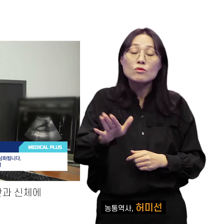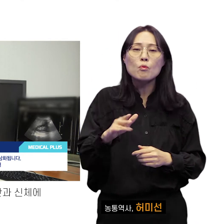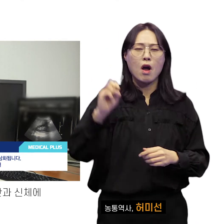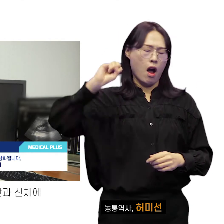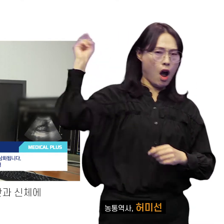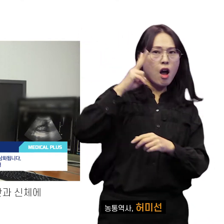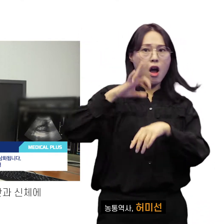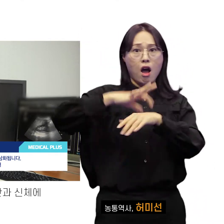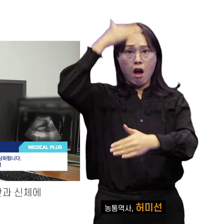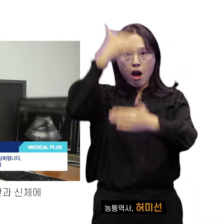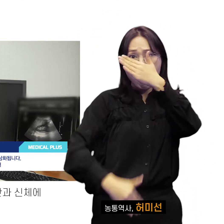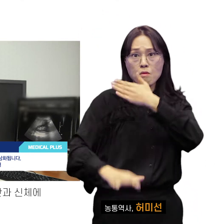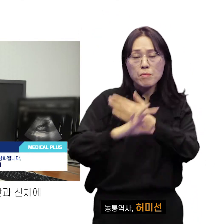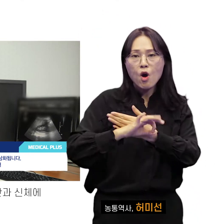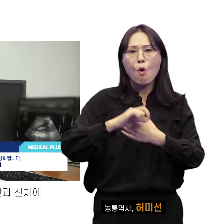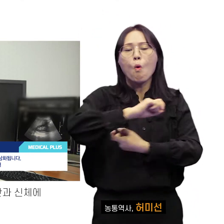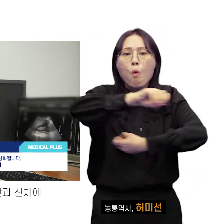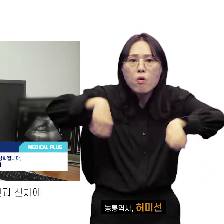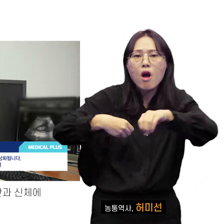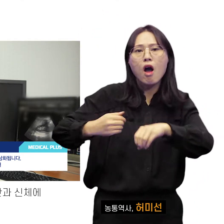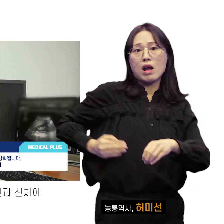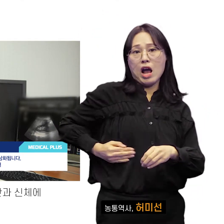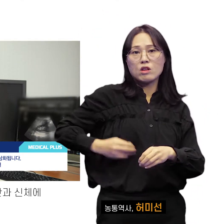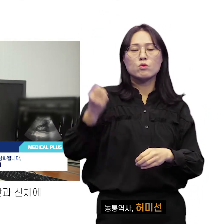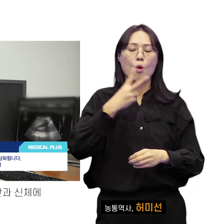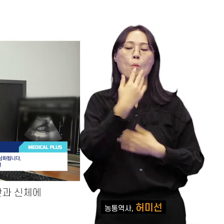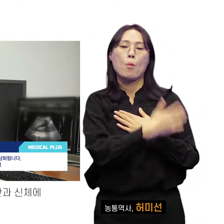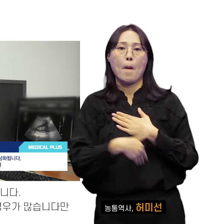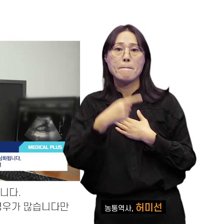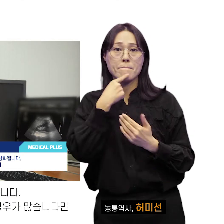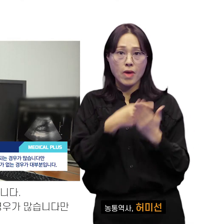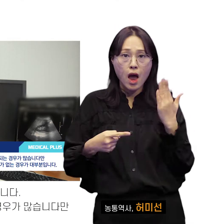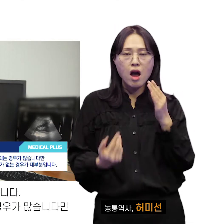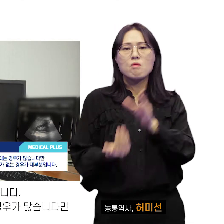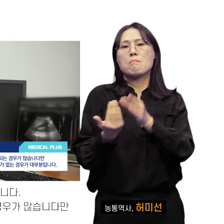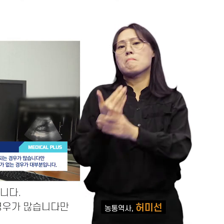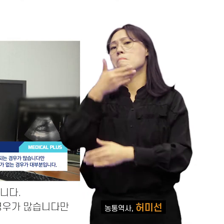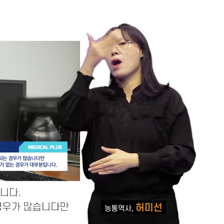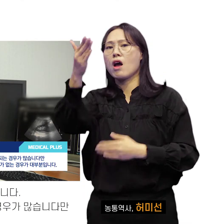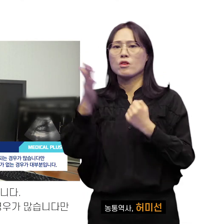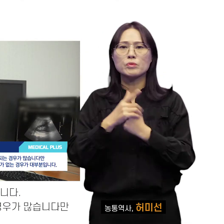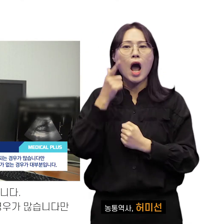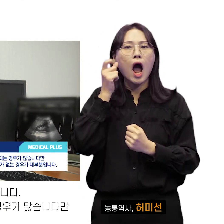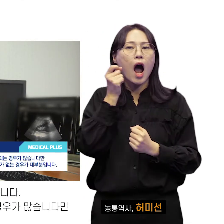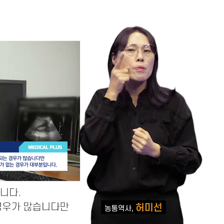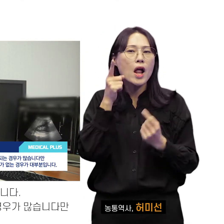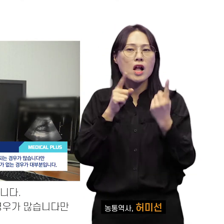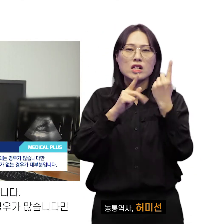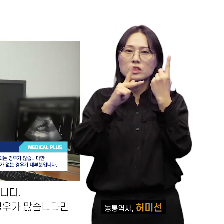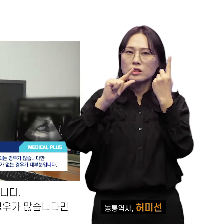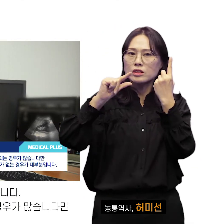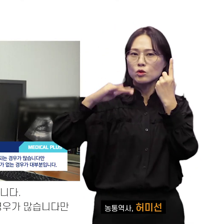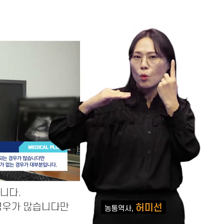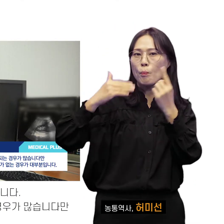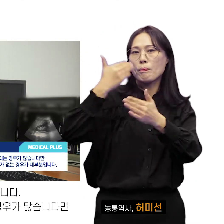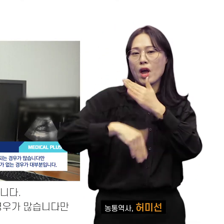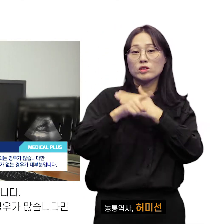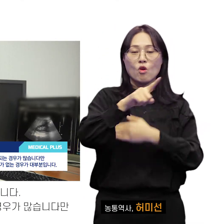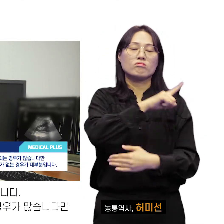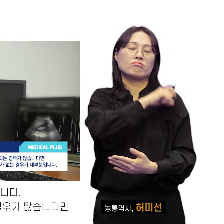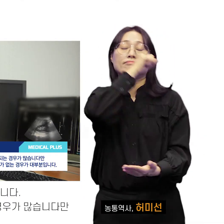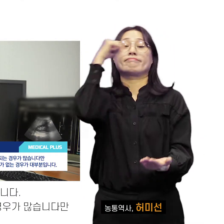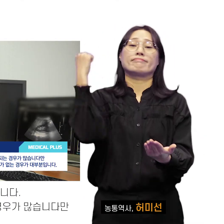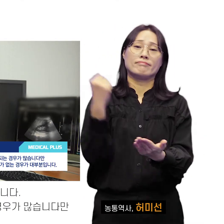감량은 오히려 간과 신체에 역효과를 불러오기도 해서 월 1kg 내외의 감량 속도가